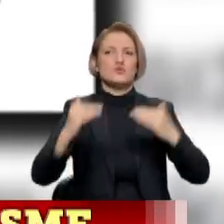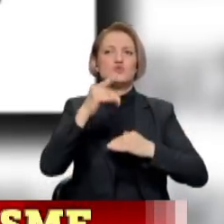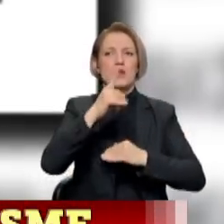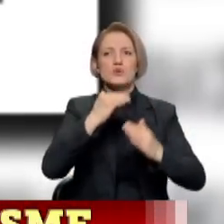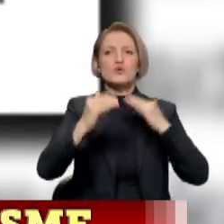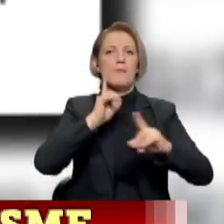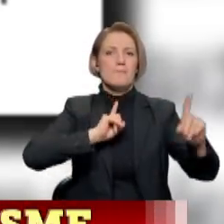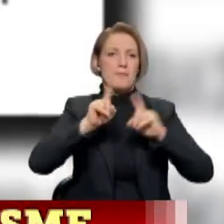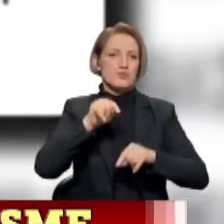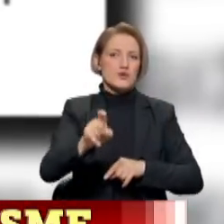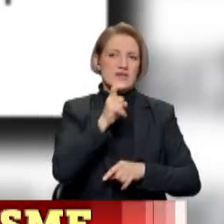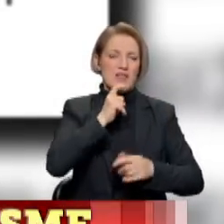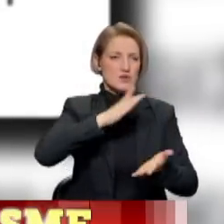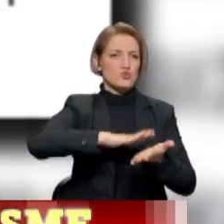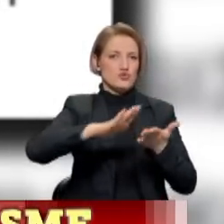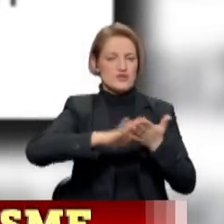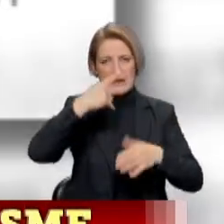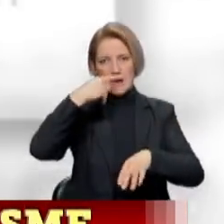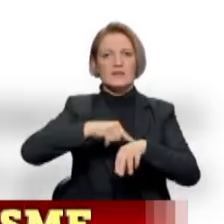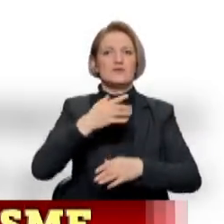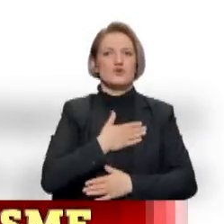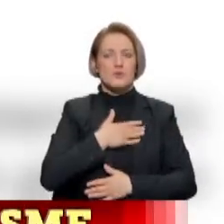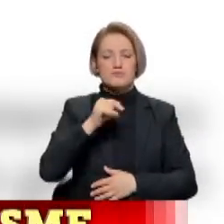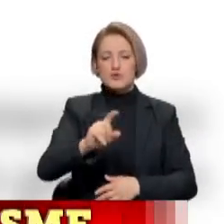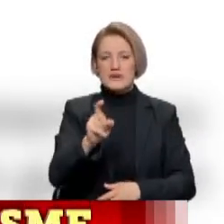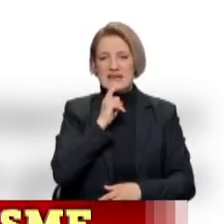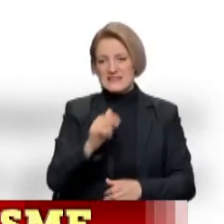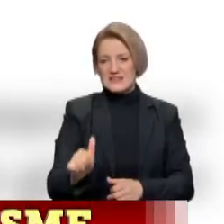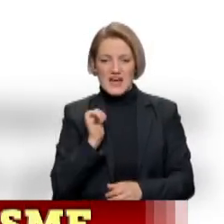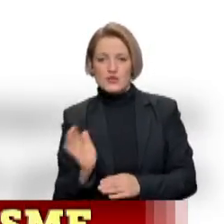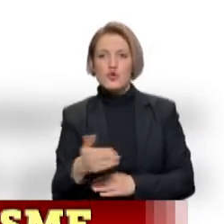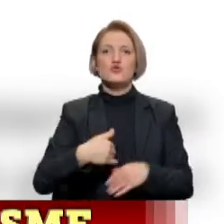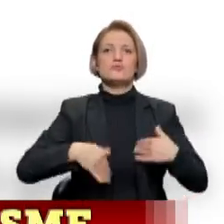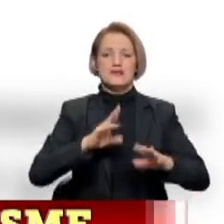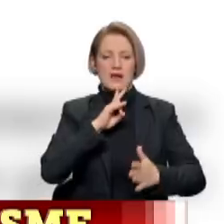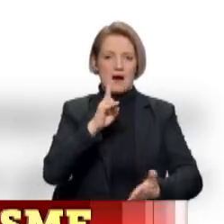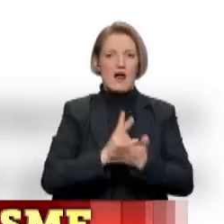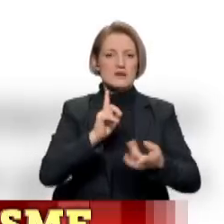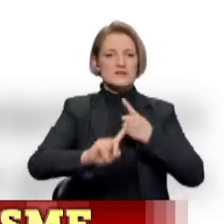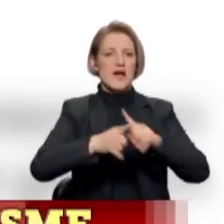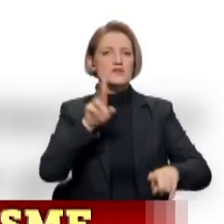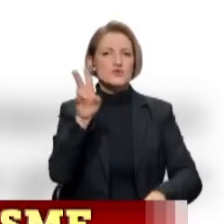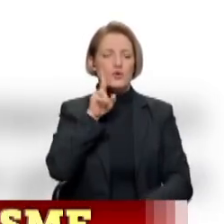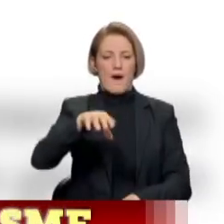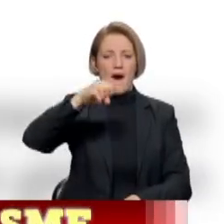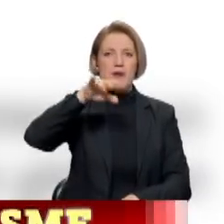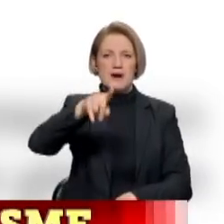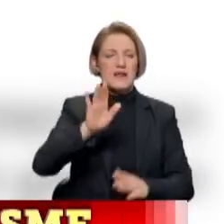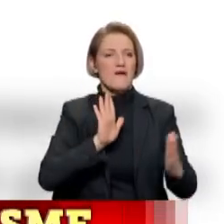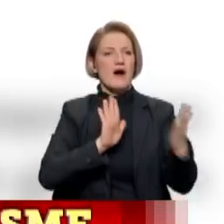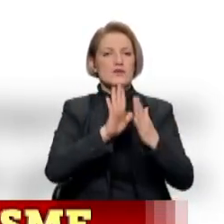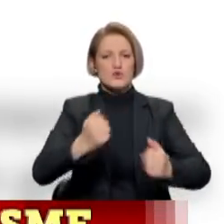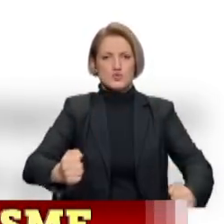Üst mahkemelerin bu yanlışı düzelteceklerine inanıyorum. Bu yanlıştan dönülmediği sürece kararın siyasi sonuçları AK Parti'nin